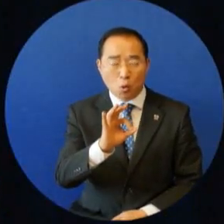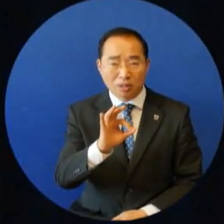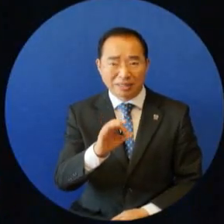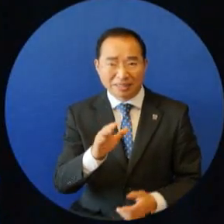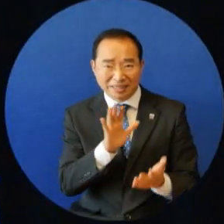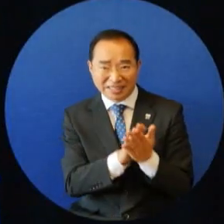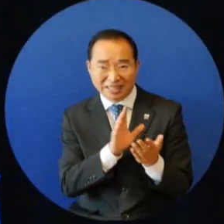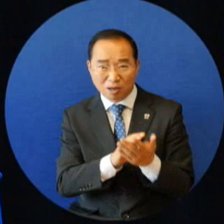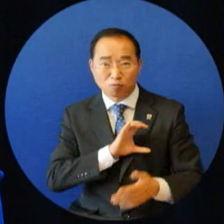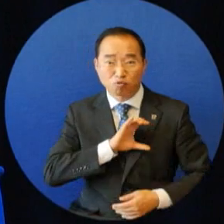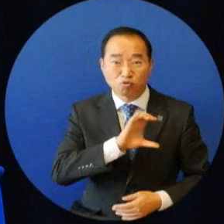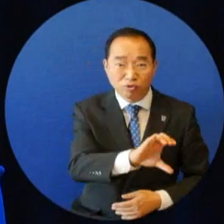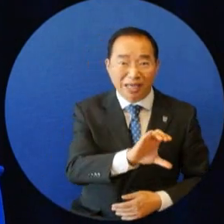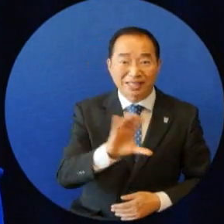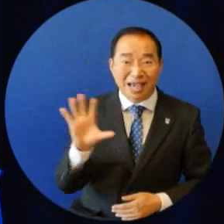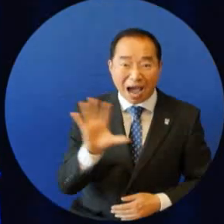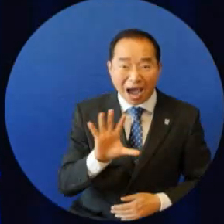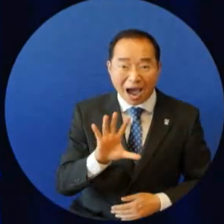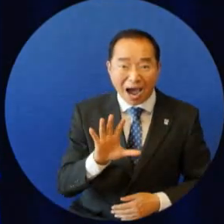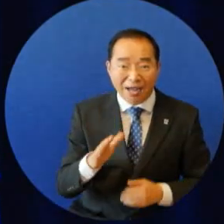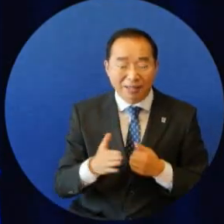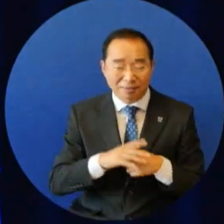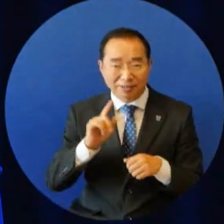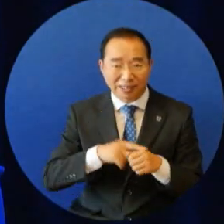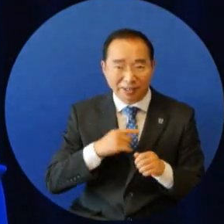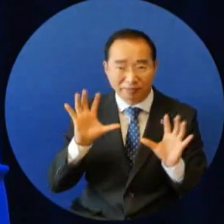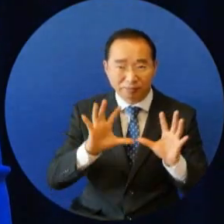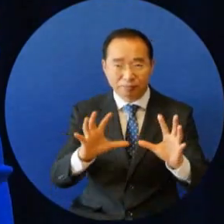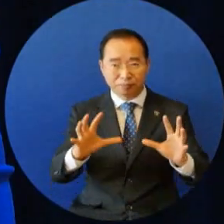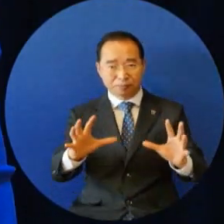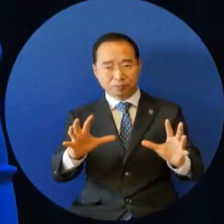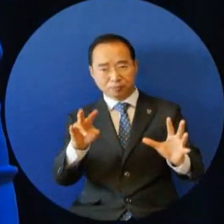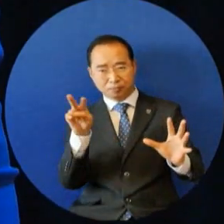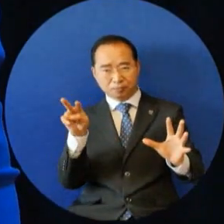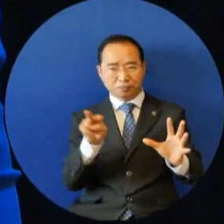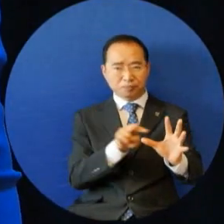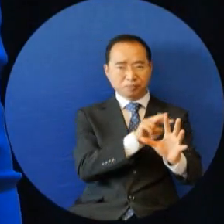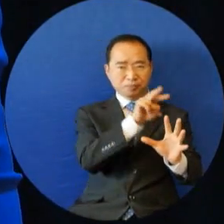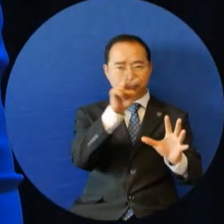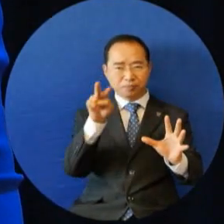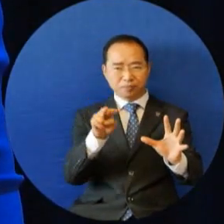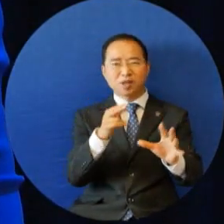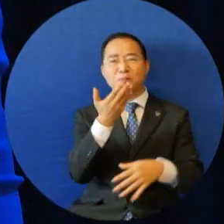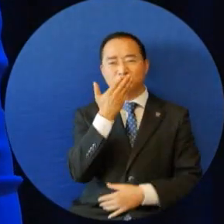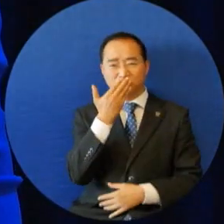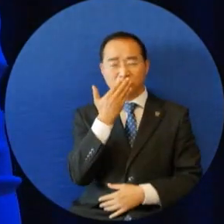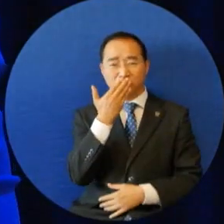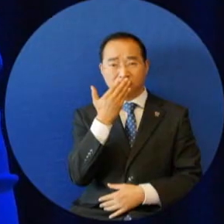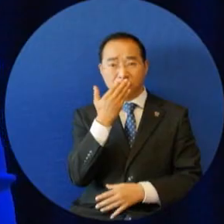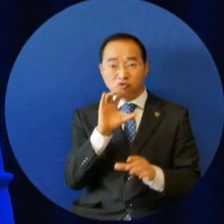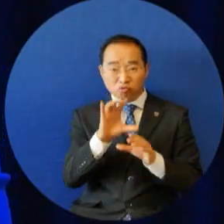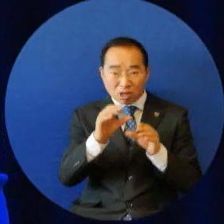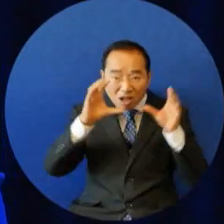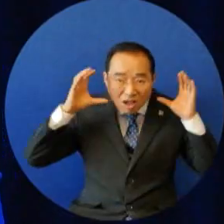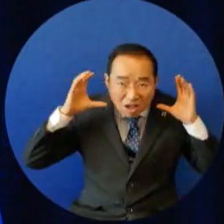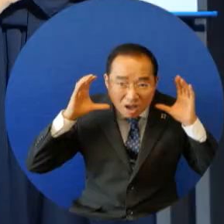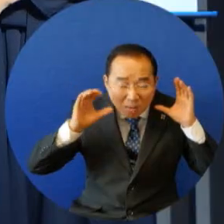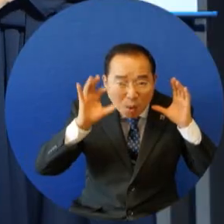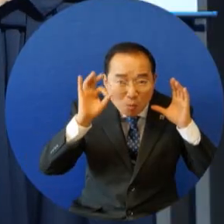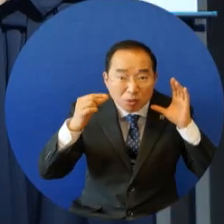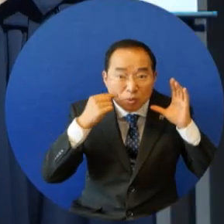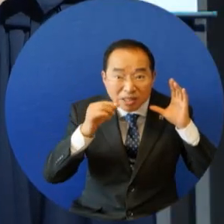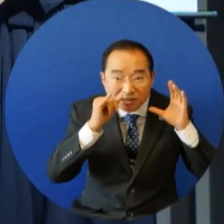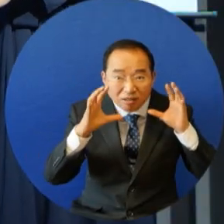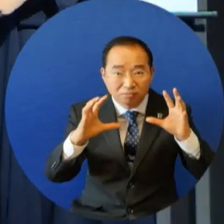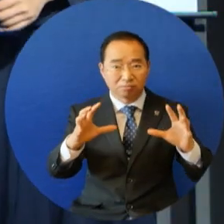몸을 담지 않으니까 재테크의 세상을 좀 더 객관적으로 이렇게 볼 수 있는 그런 장점은 있는 것 같아요.